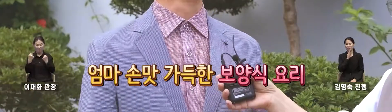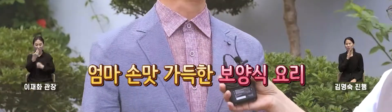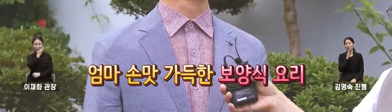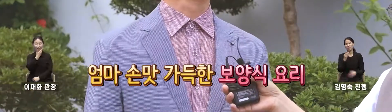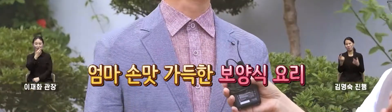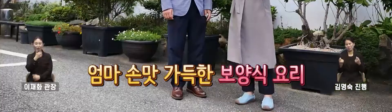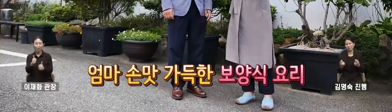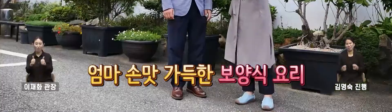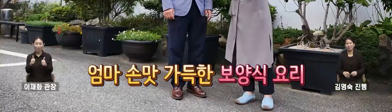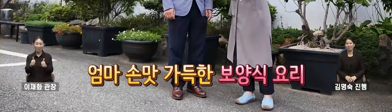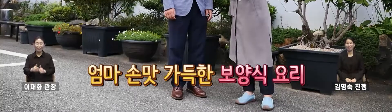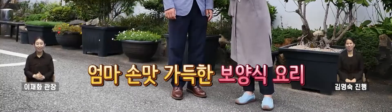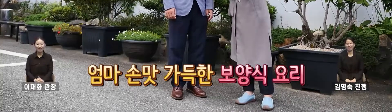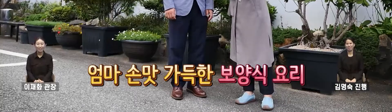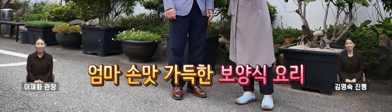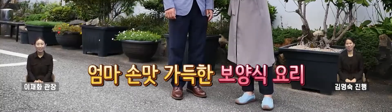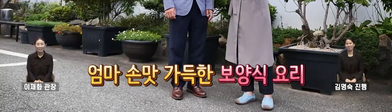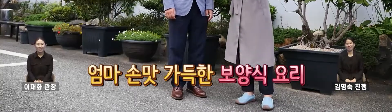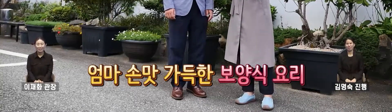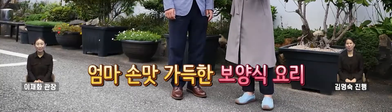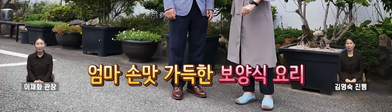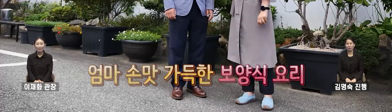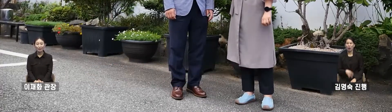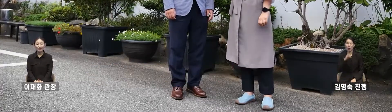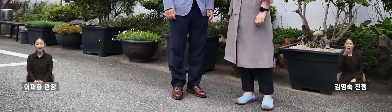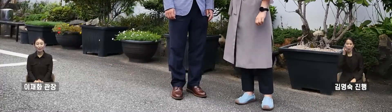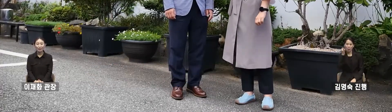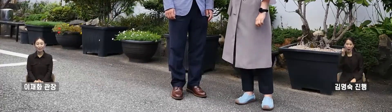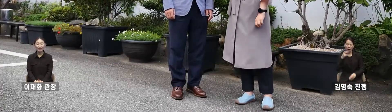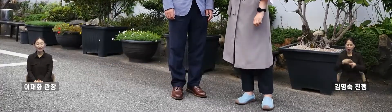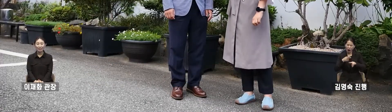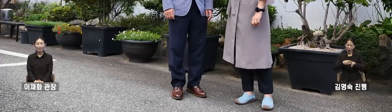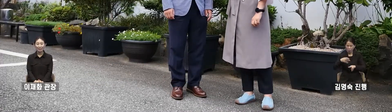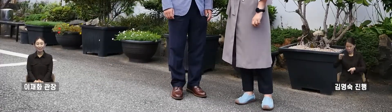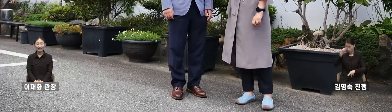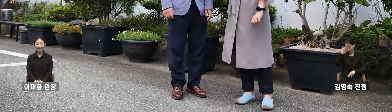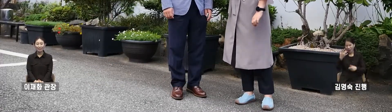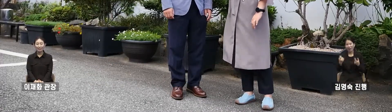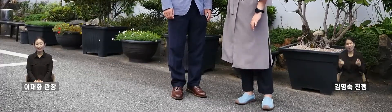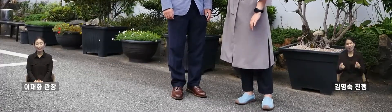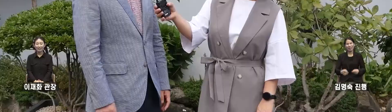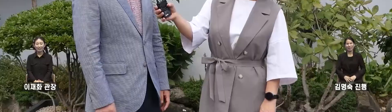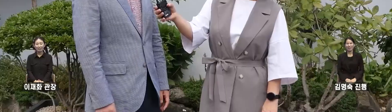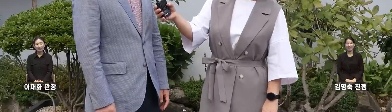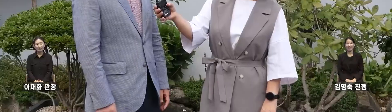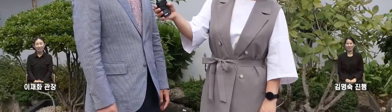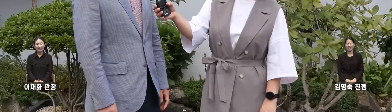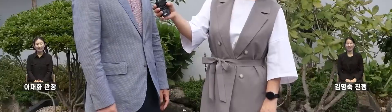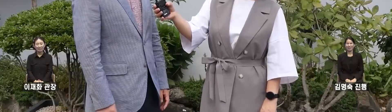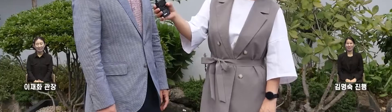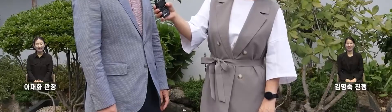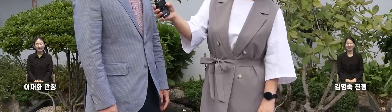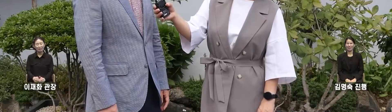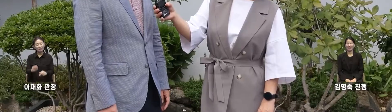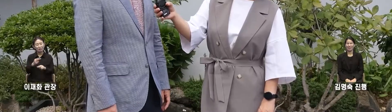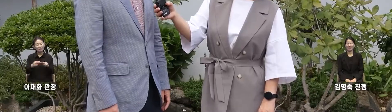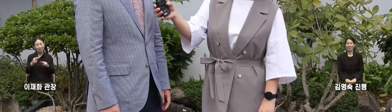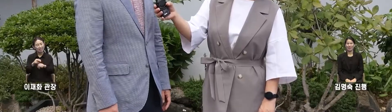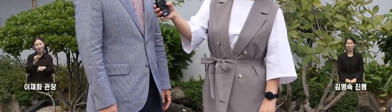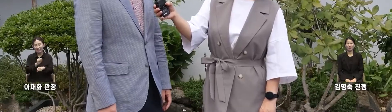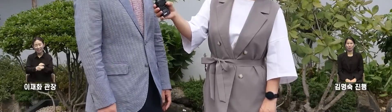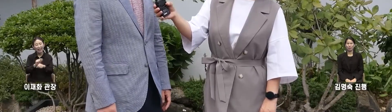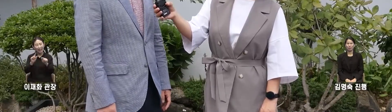그럼 어머니가 꽤 요리 솜씨가 있으셨을 것 같네요. 뭐 여리솜씨라기보다도